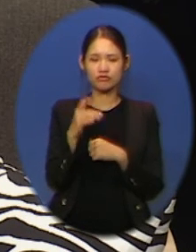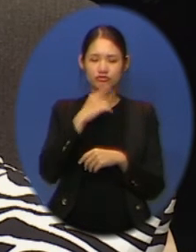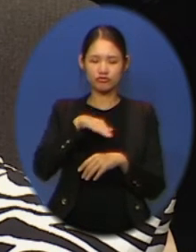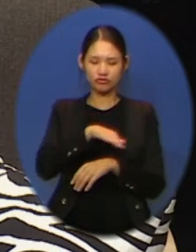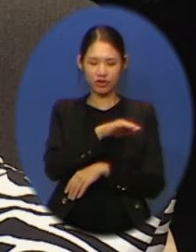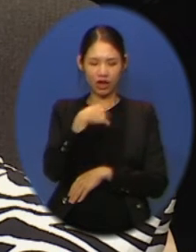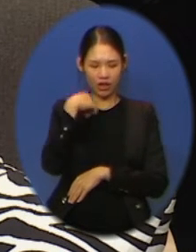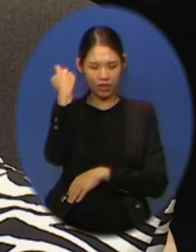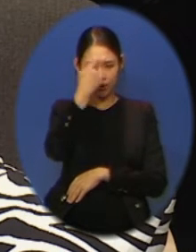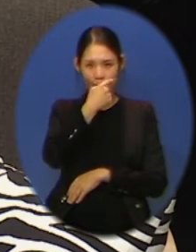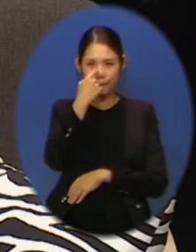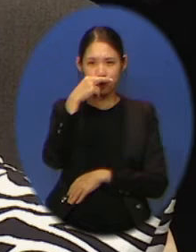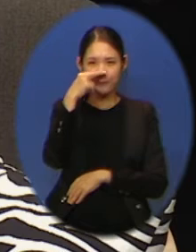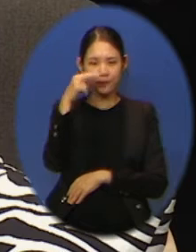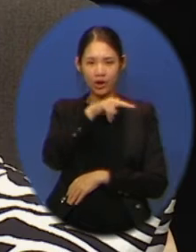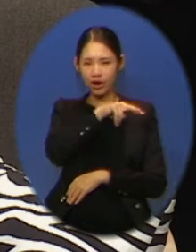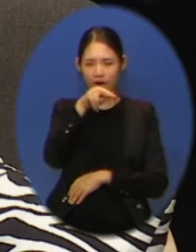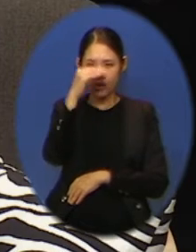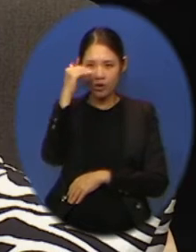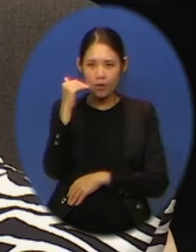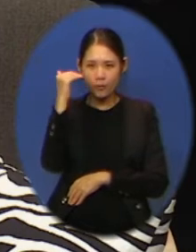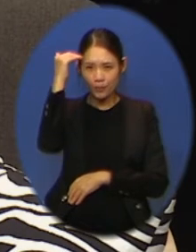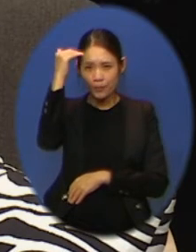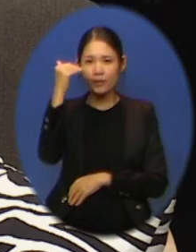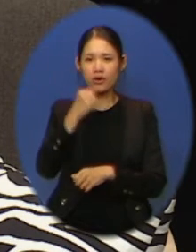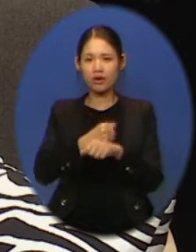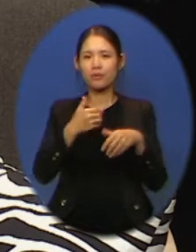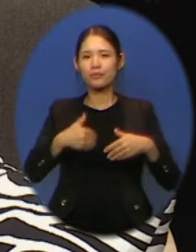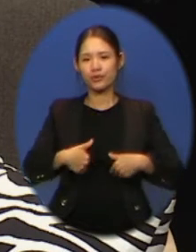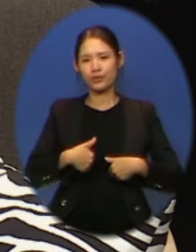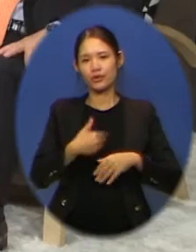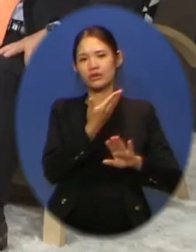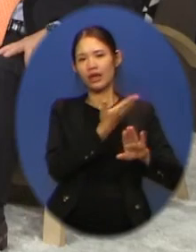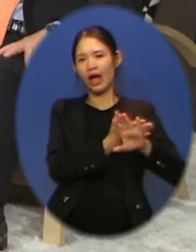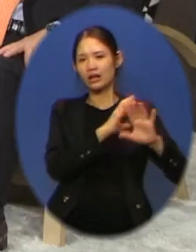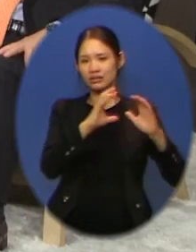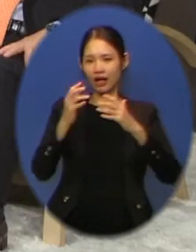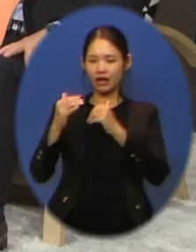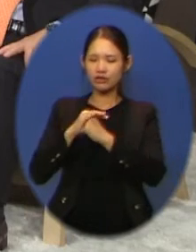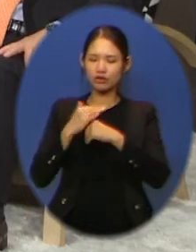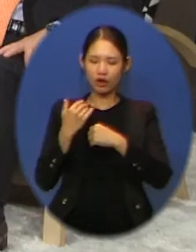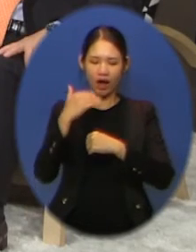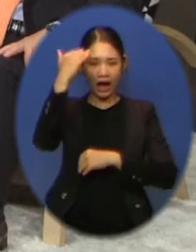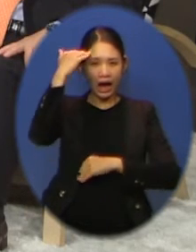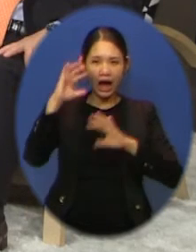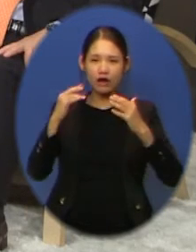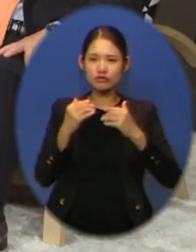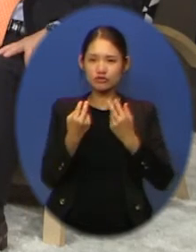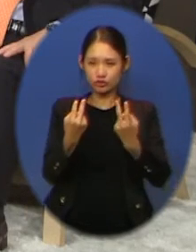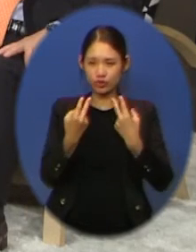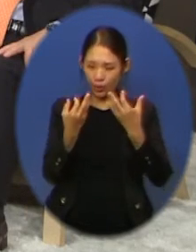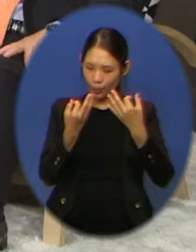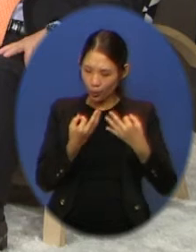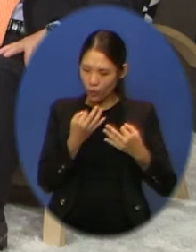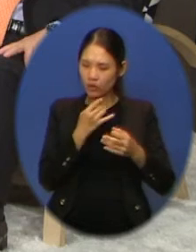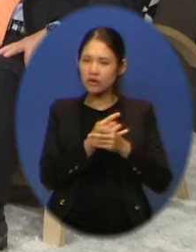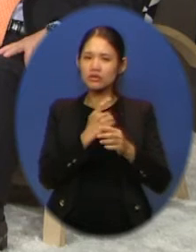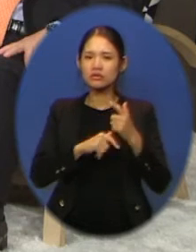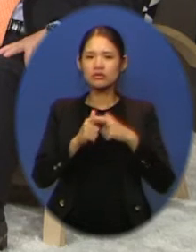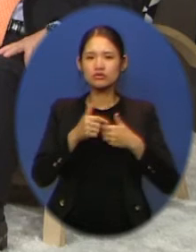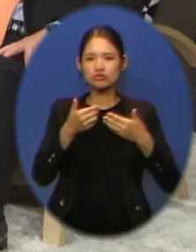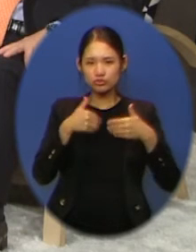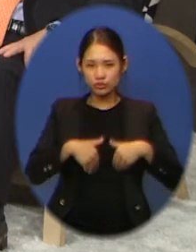예. 우리 주위에 딴 나라들이 어떻게 우리를 바라보고 있는지 이게 중요한데 이번에 또 놀란 것은 또 어저께 그러니까 신문